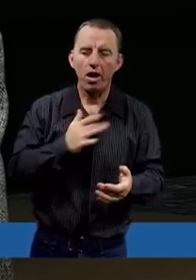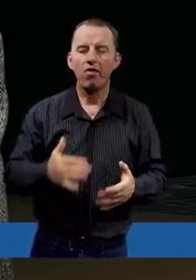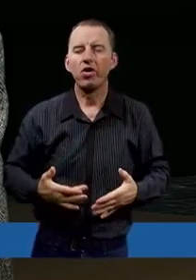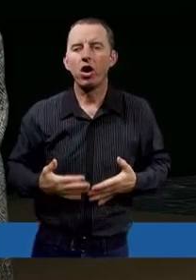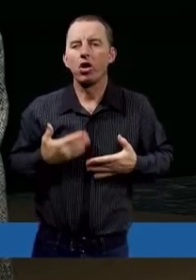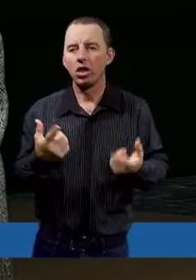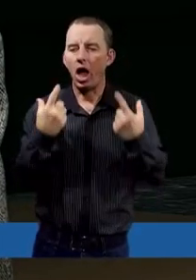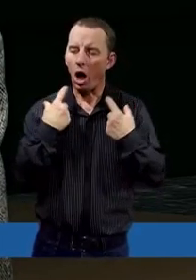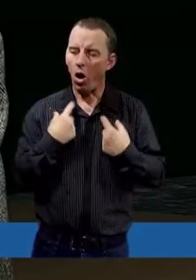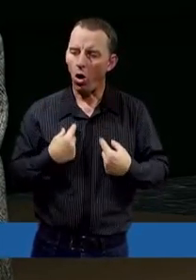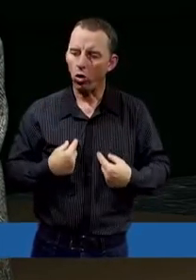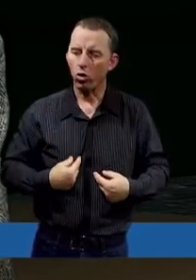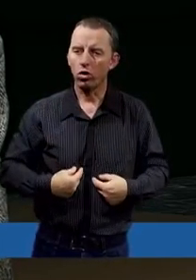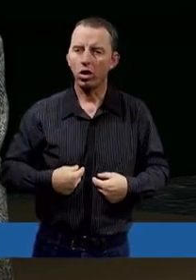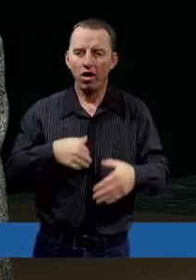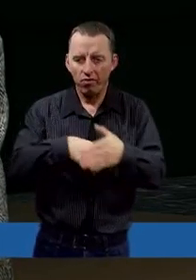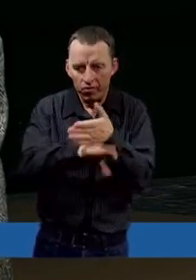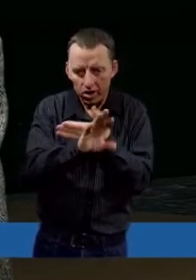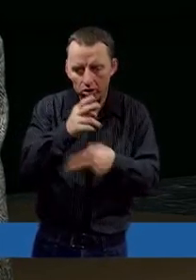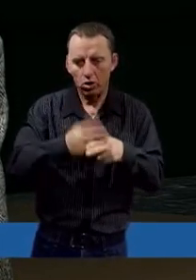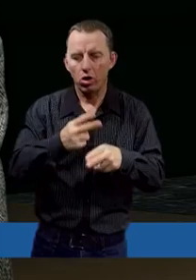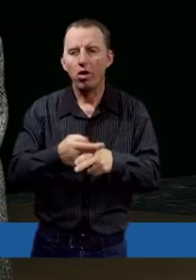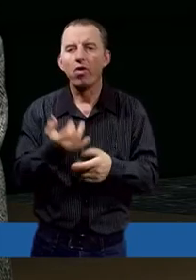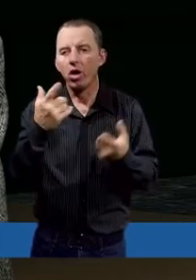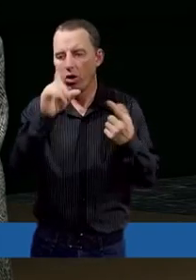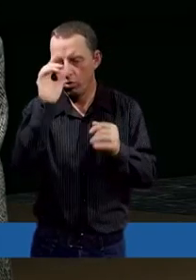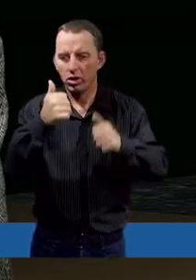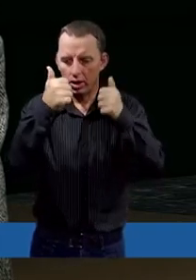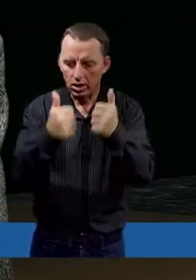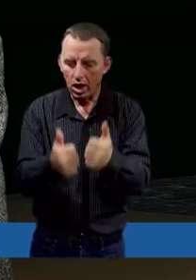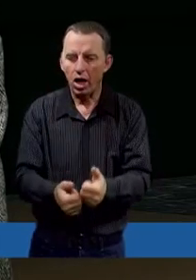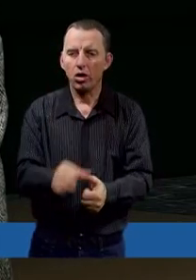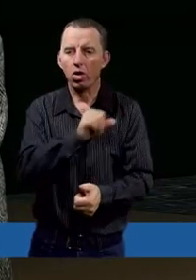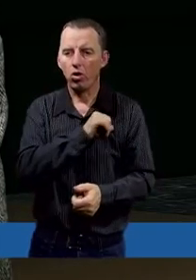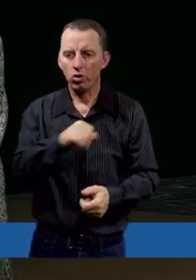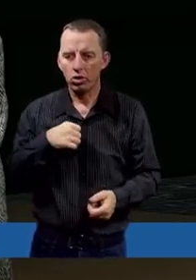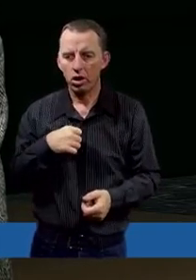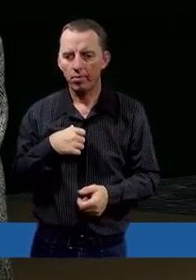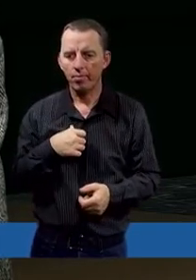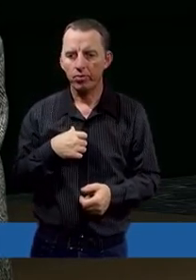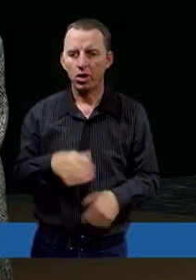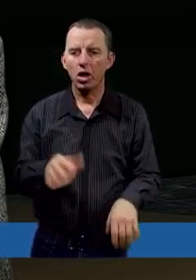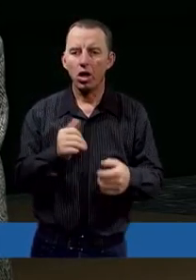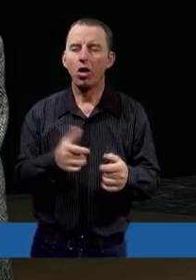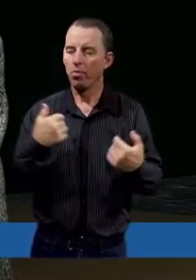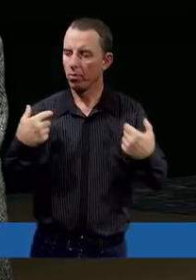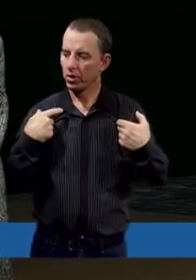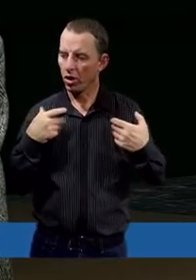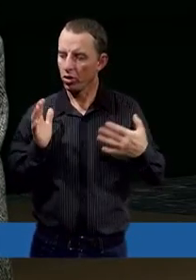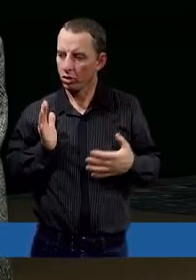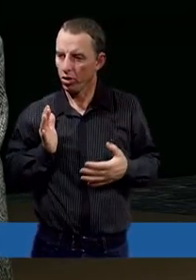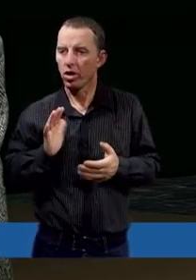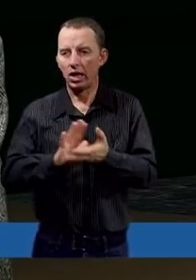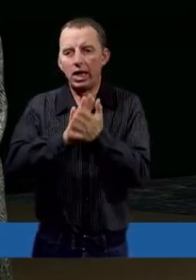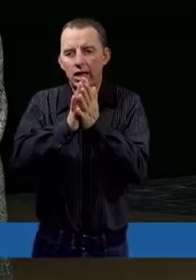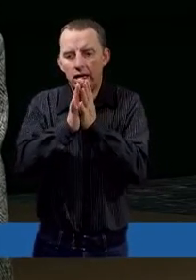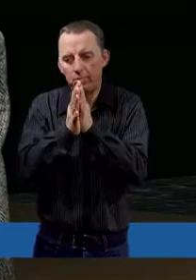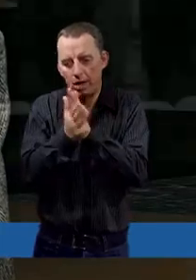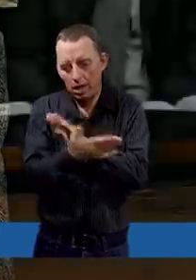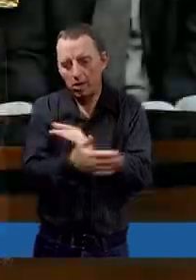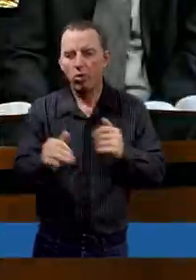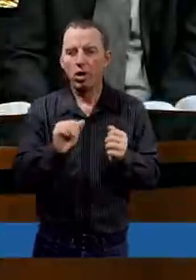niekiedy ta osoba, która wyjdzie z tej choroby, w wielu przypadkach ci ludzie stają się, mówią, odmieniło moje się życie, ja po prostu się zmieniłem. Więc